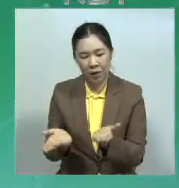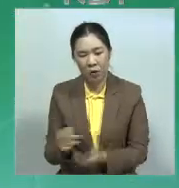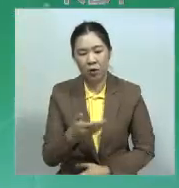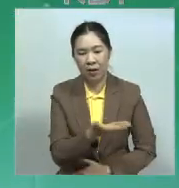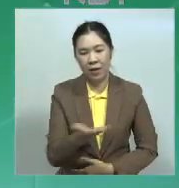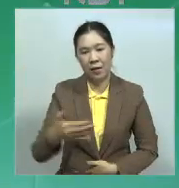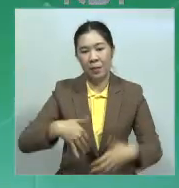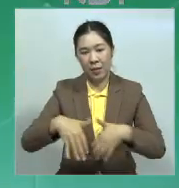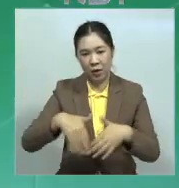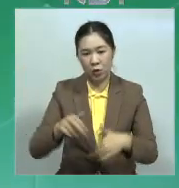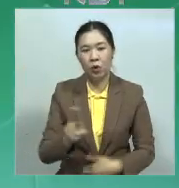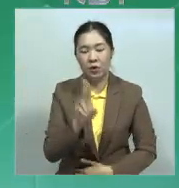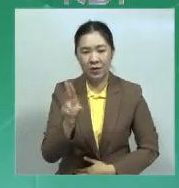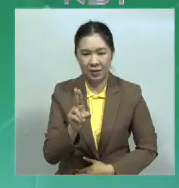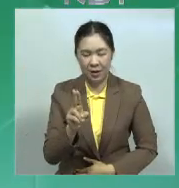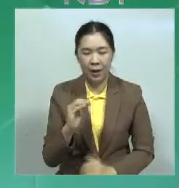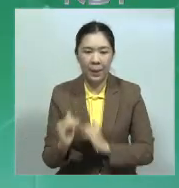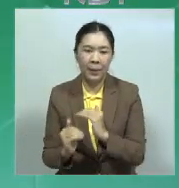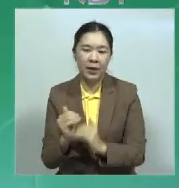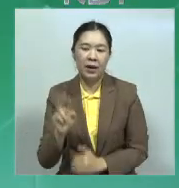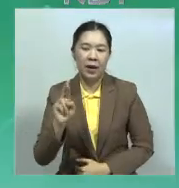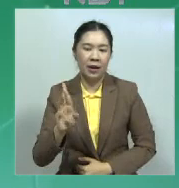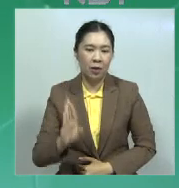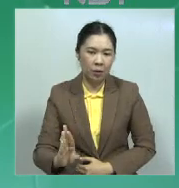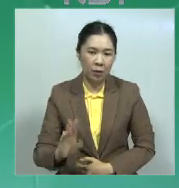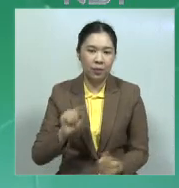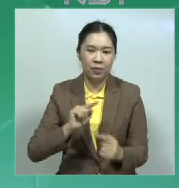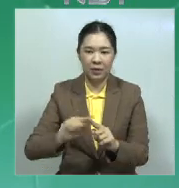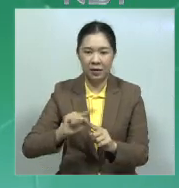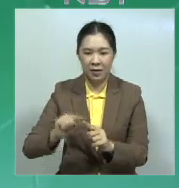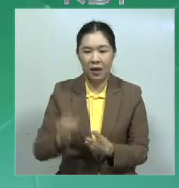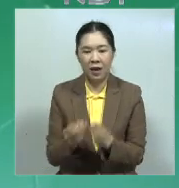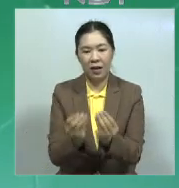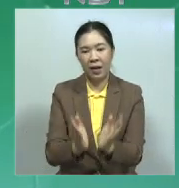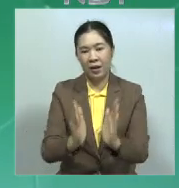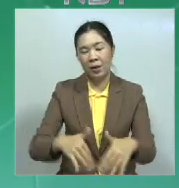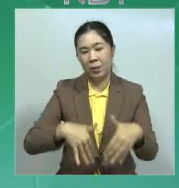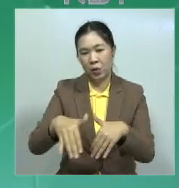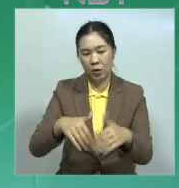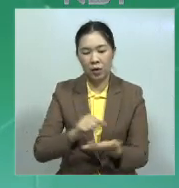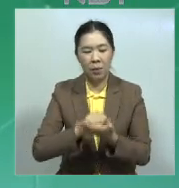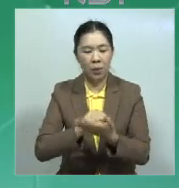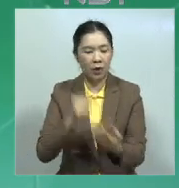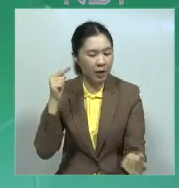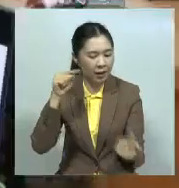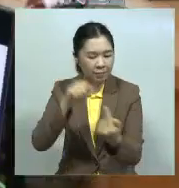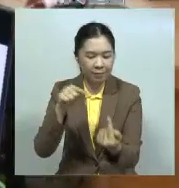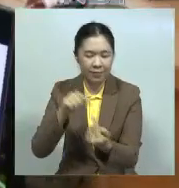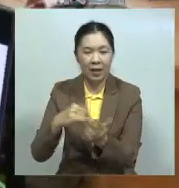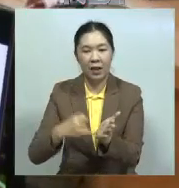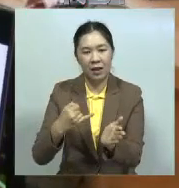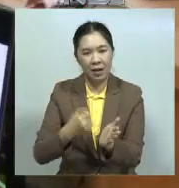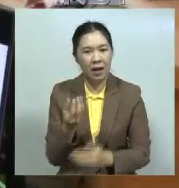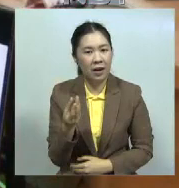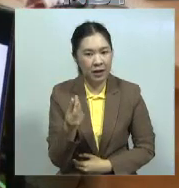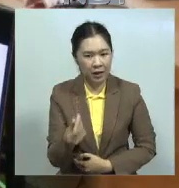นโลยีดิจิทัลให้มากขึ้นพัฒนาระบบซิงเกิลวินโดว์ให้กับพี่น้องประชาชนเข้าถึงการบริการของภาครัฐได้สะดวกรวด